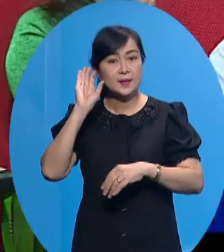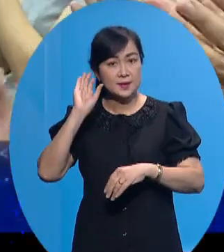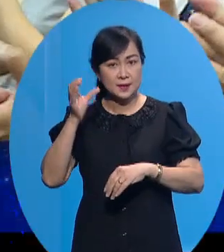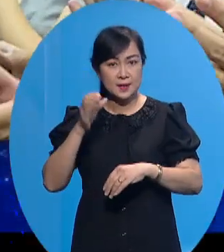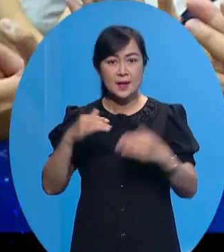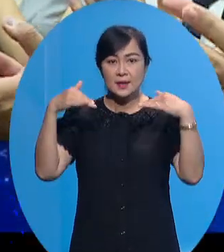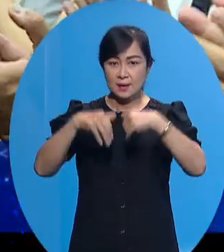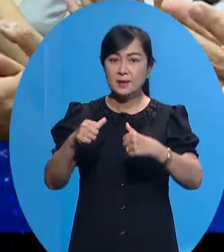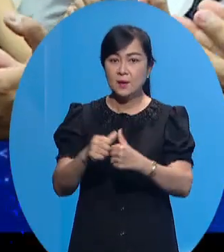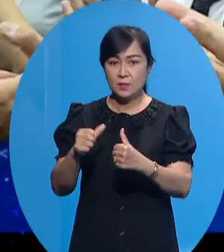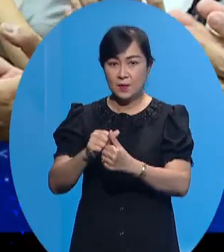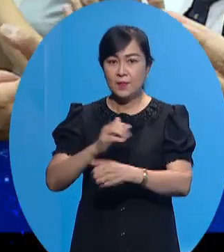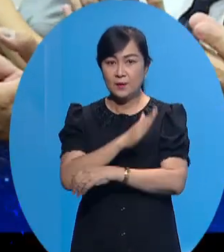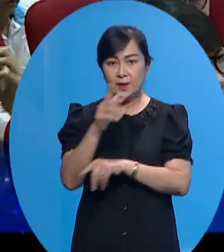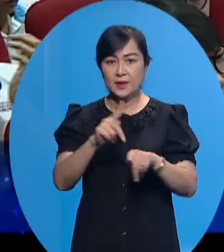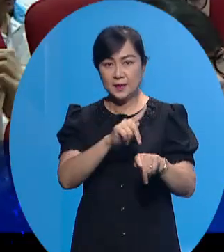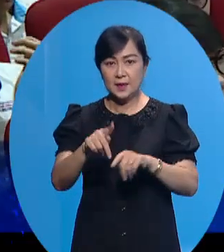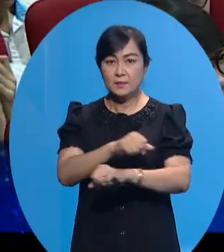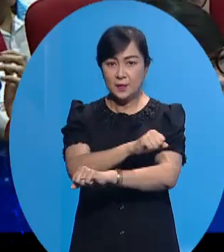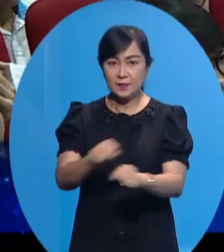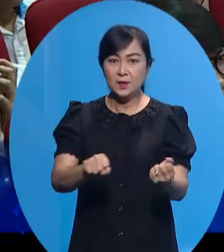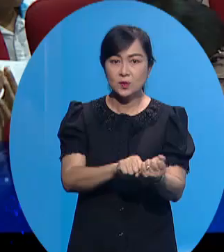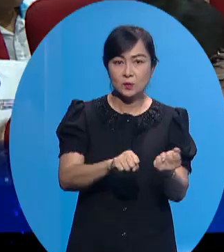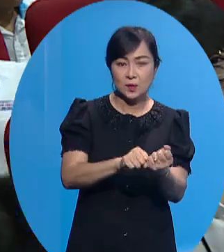giới, tham gia đóng góp cho sự phát triển kinh tế bền vững,